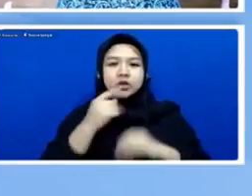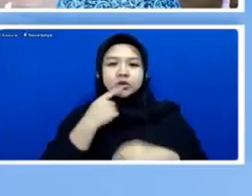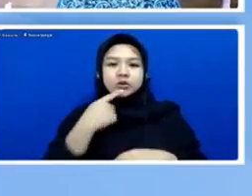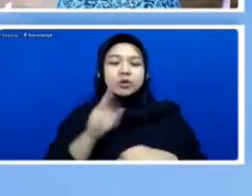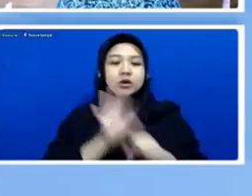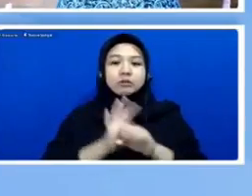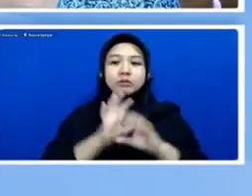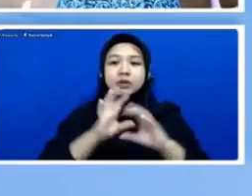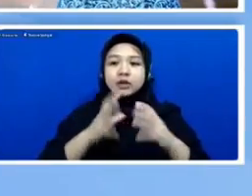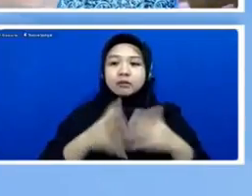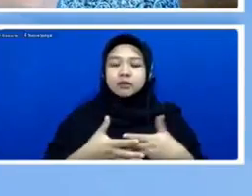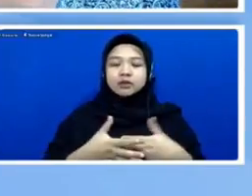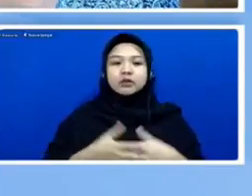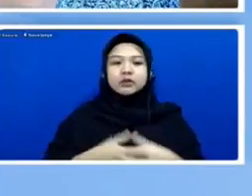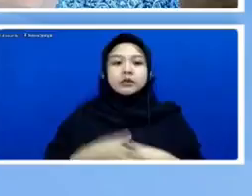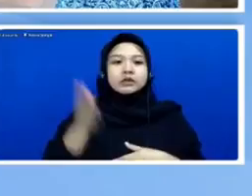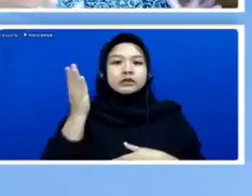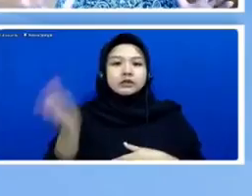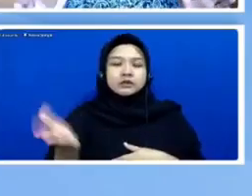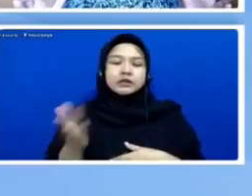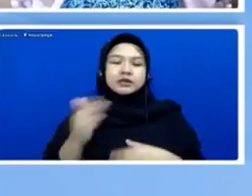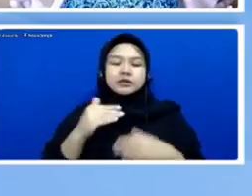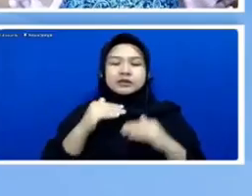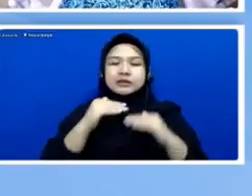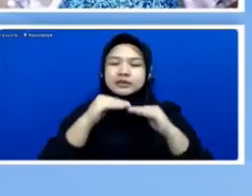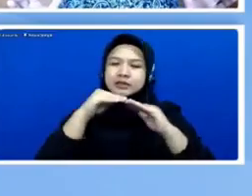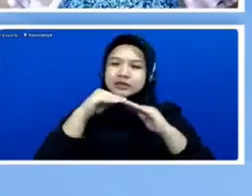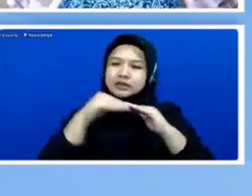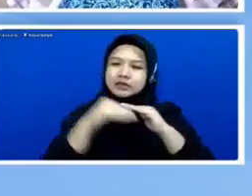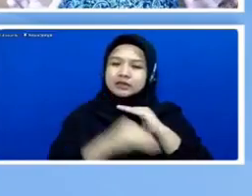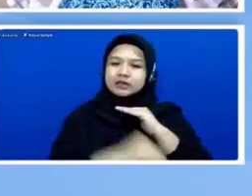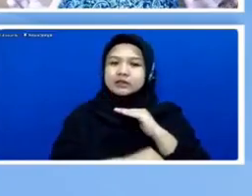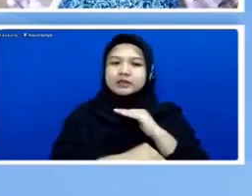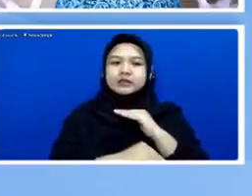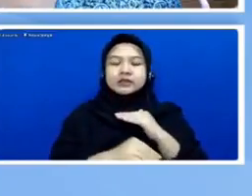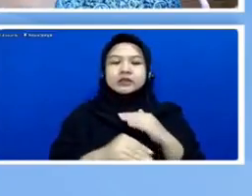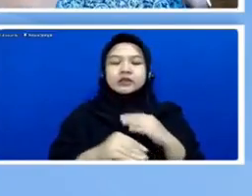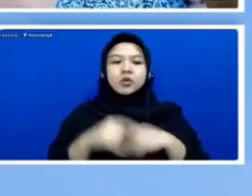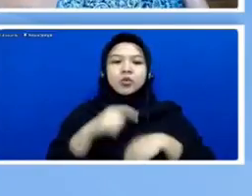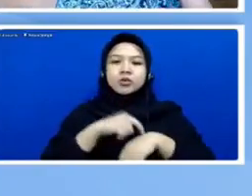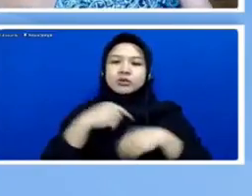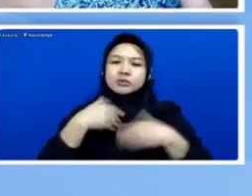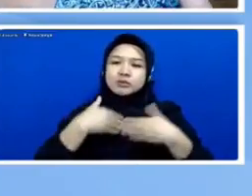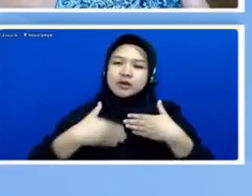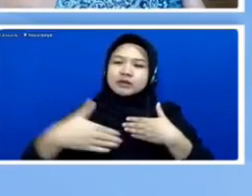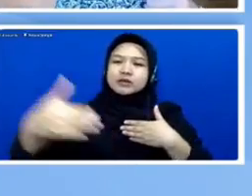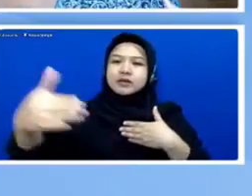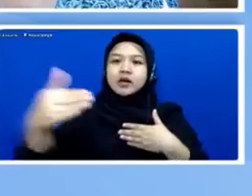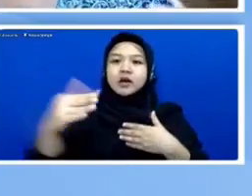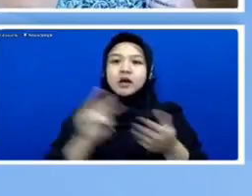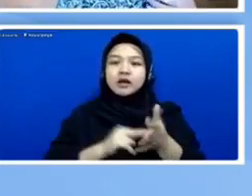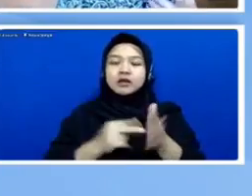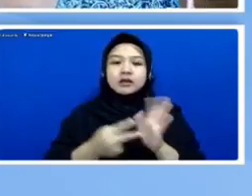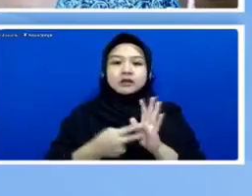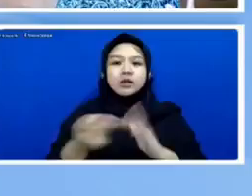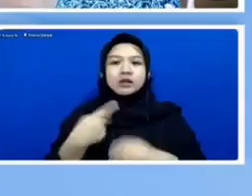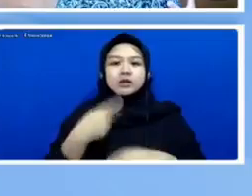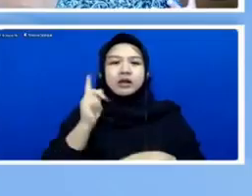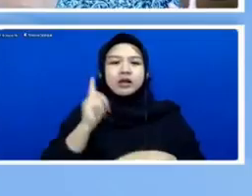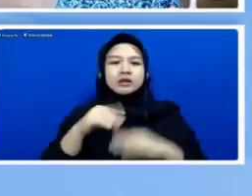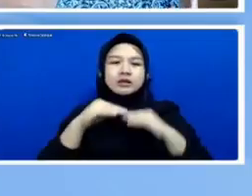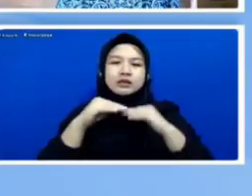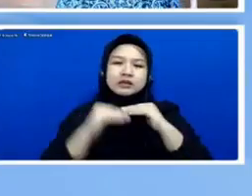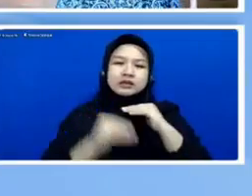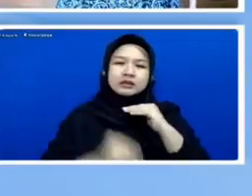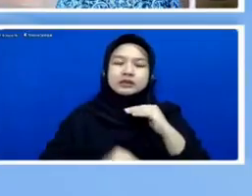pandemi COVID-19, ini adalah sebuah krisis yang berdurasi panjang. Artinya kita berhadapan dengan krisis yang